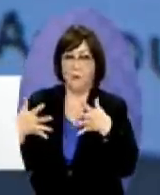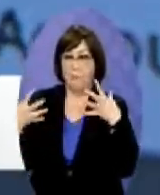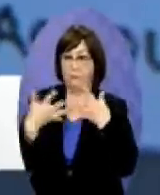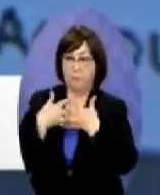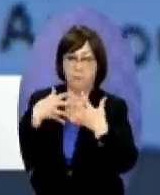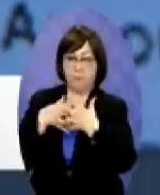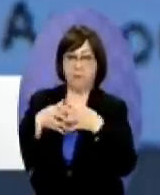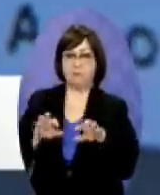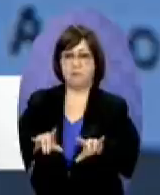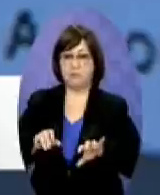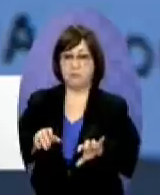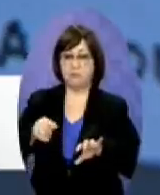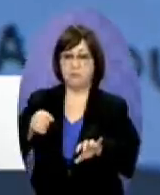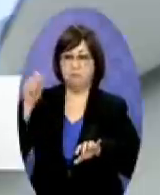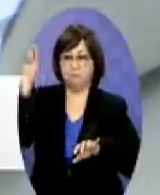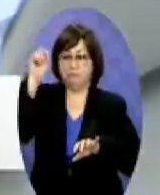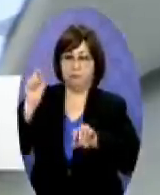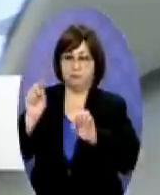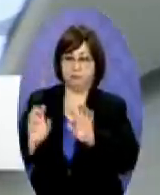гарыг